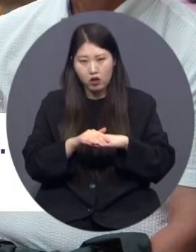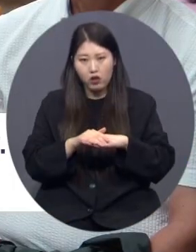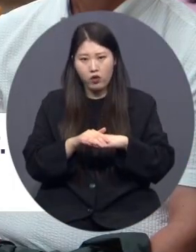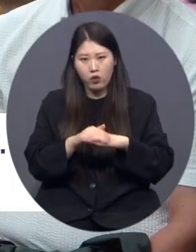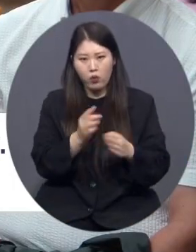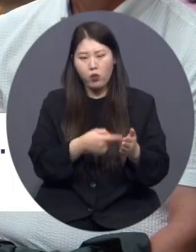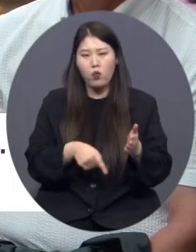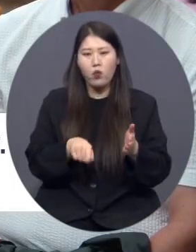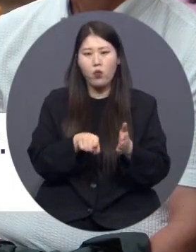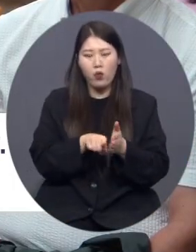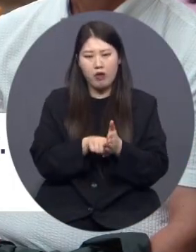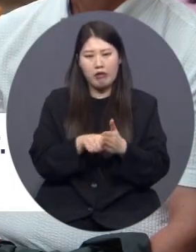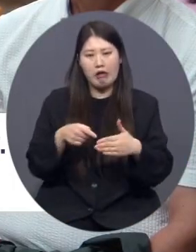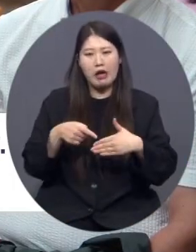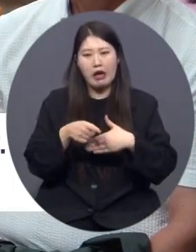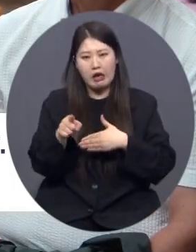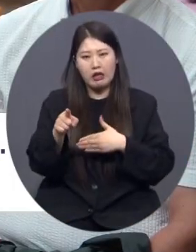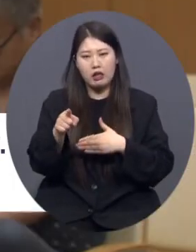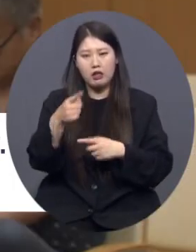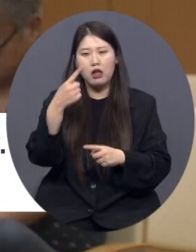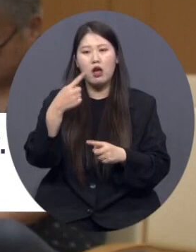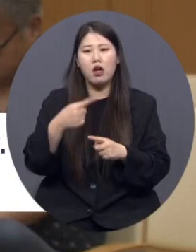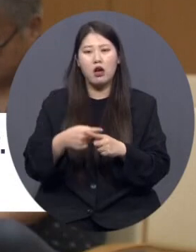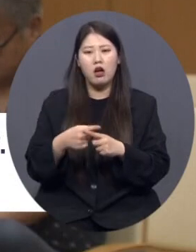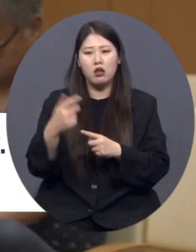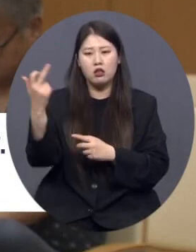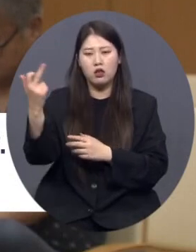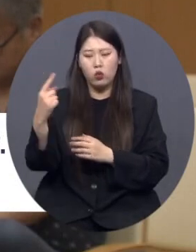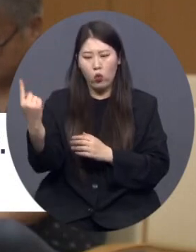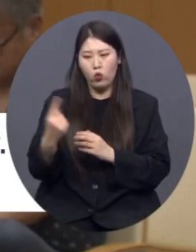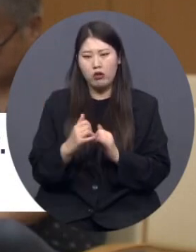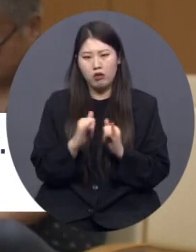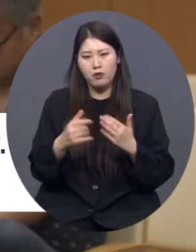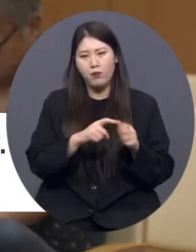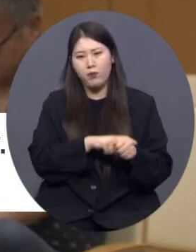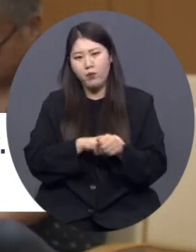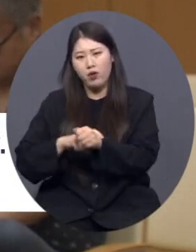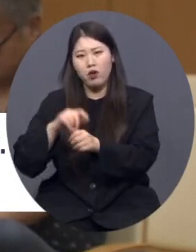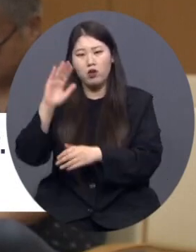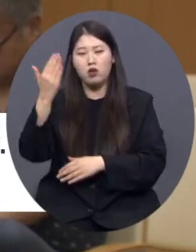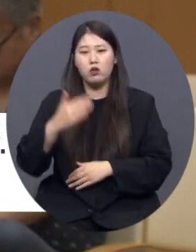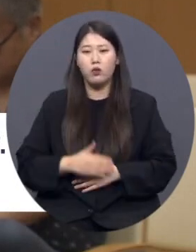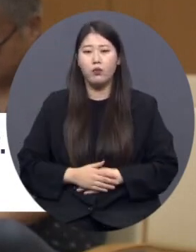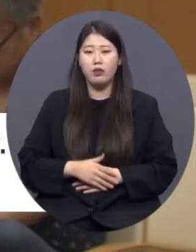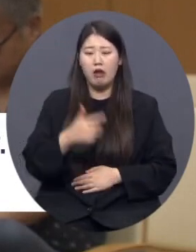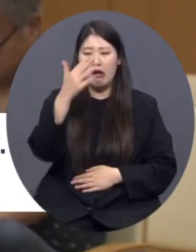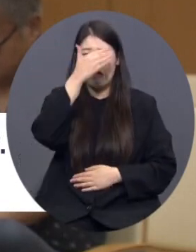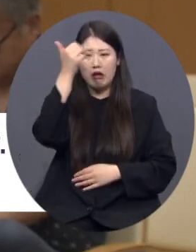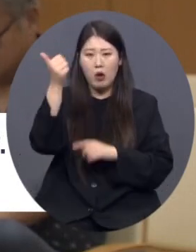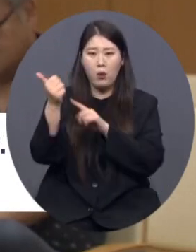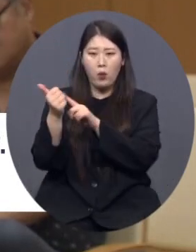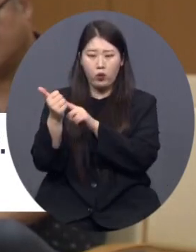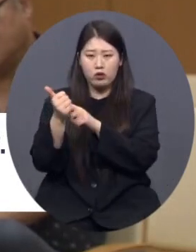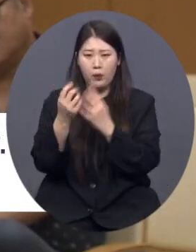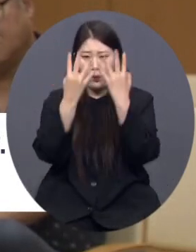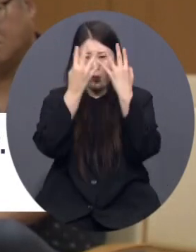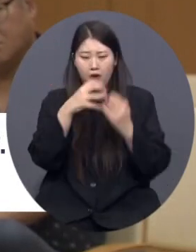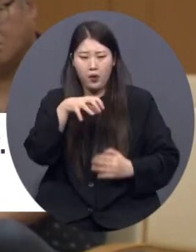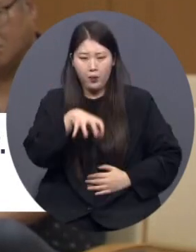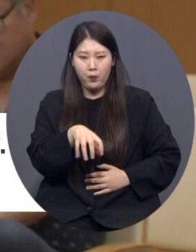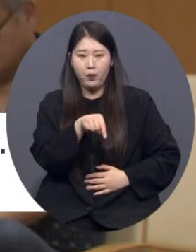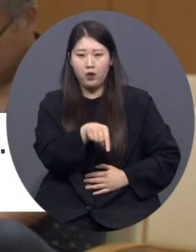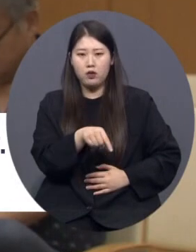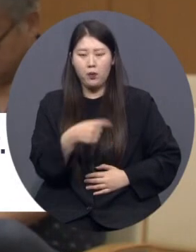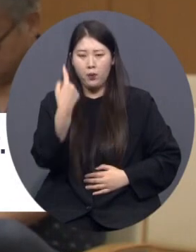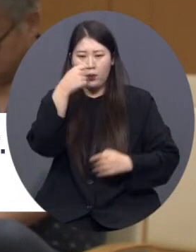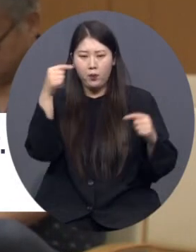나오다가 산에서 온 사람한테 끌려갔다. 할아버지가 수용소에 그 면회